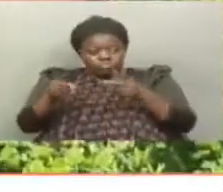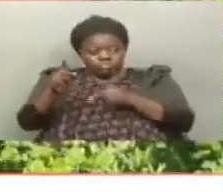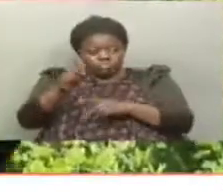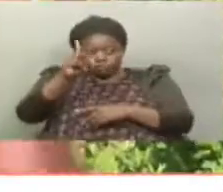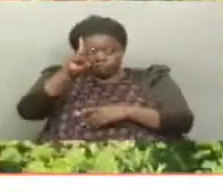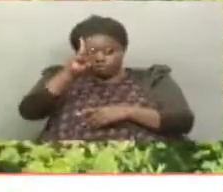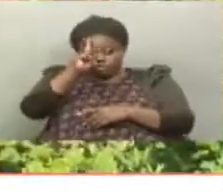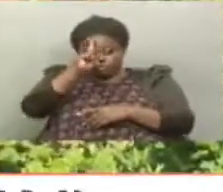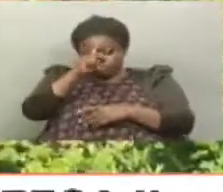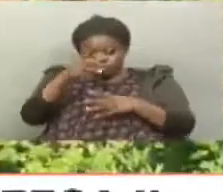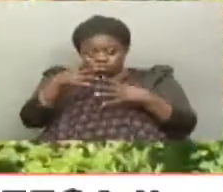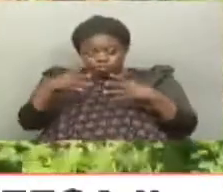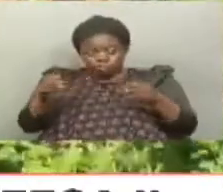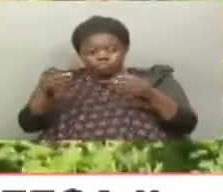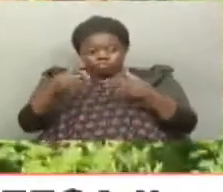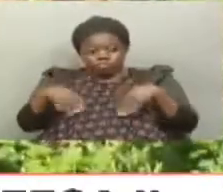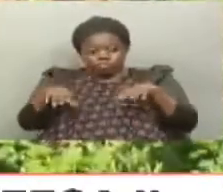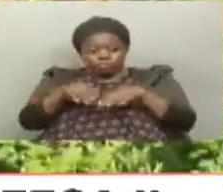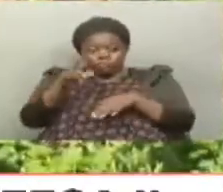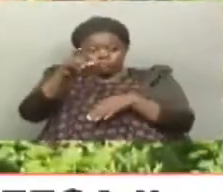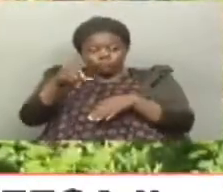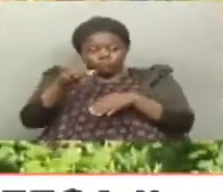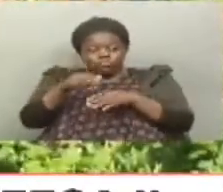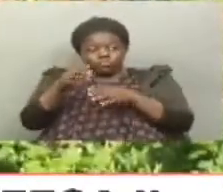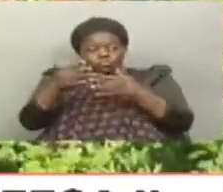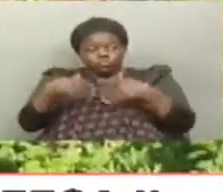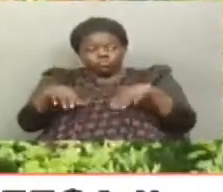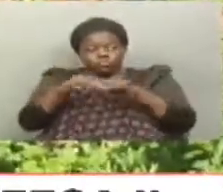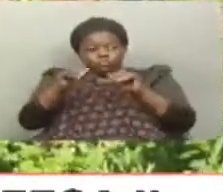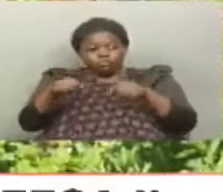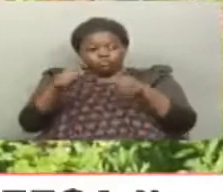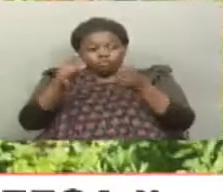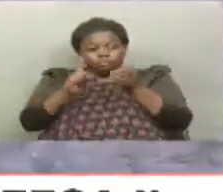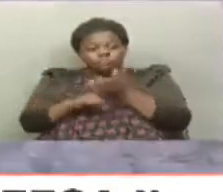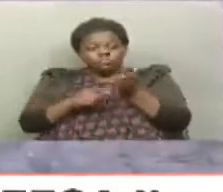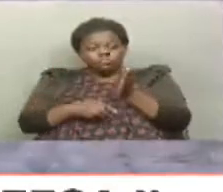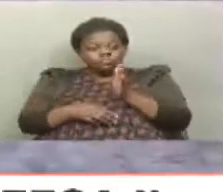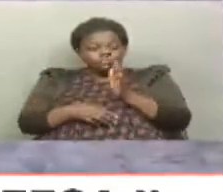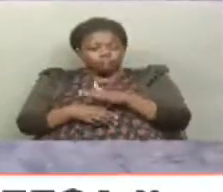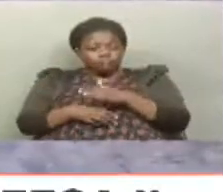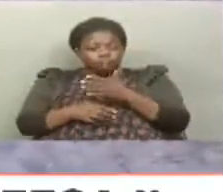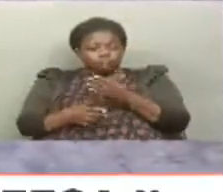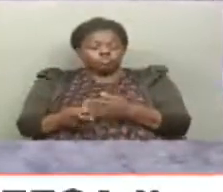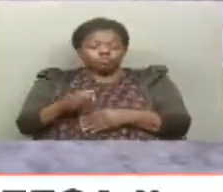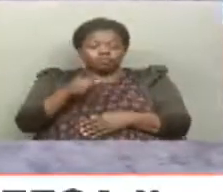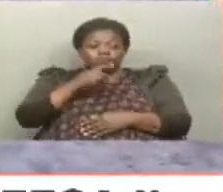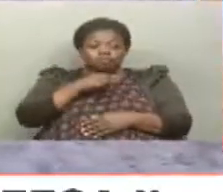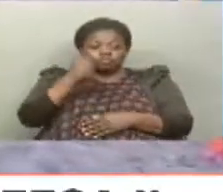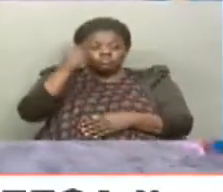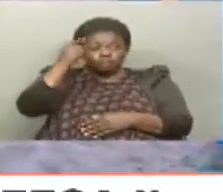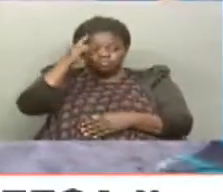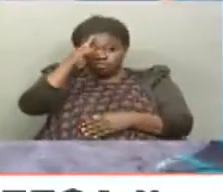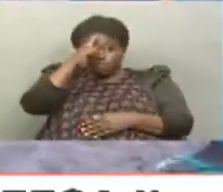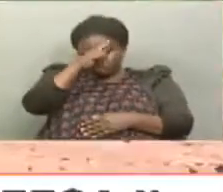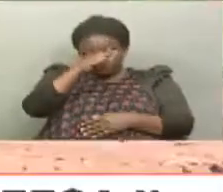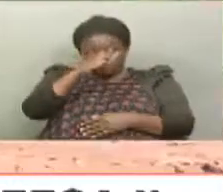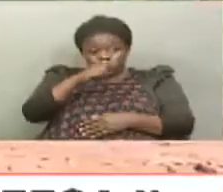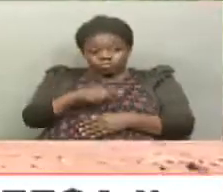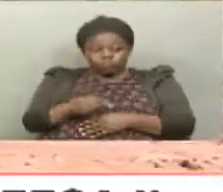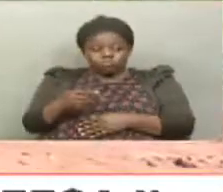era tufiiriddwa omuntu mu famire nze kwekakasa nti tetugenda kumazaawaluaa omwami wa Kabaka Mutubagumo e